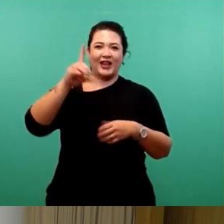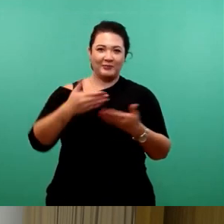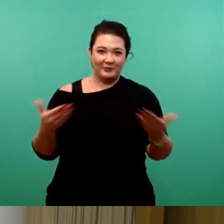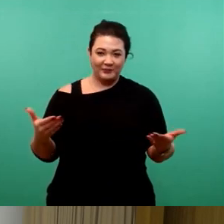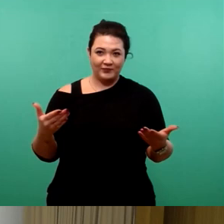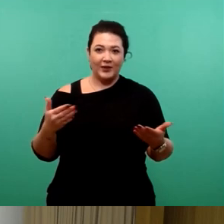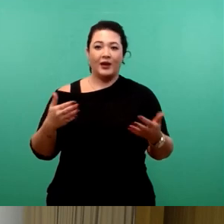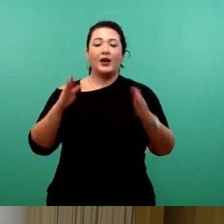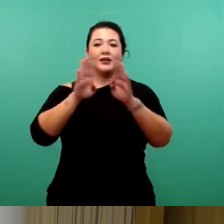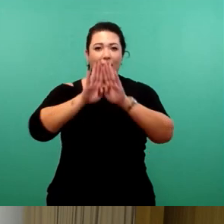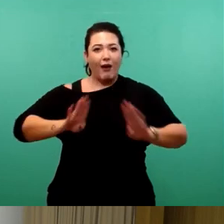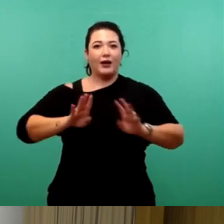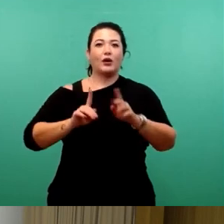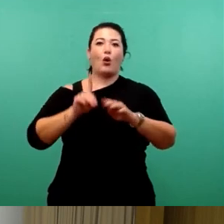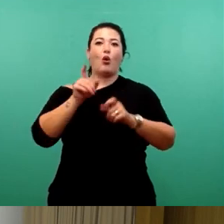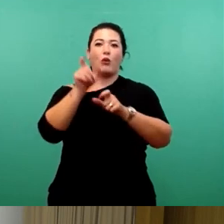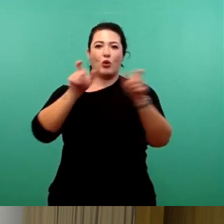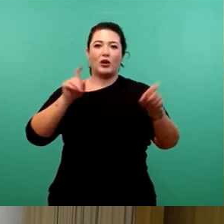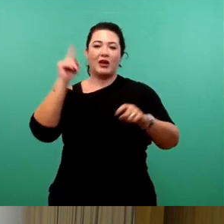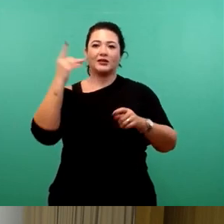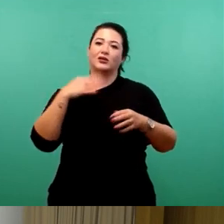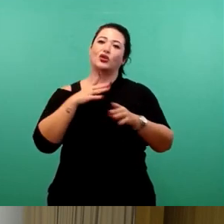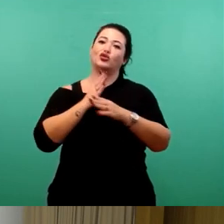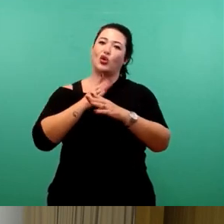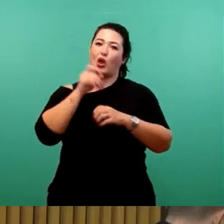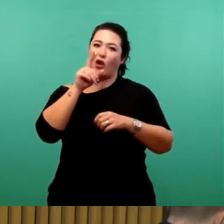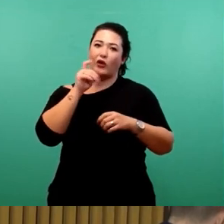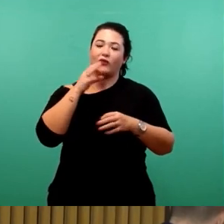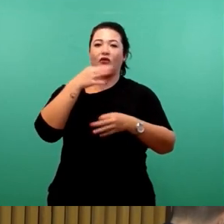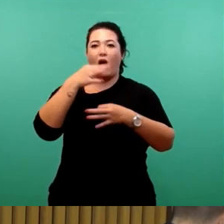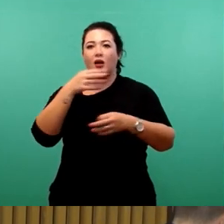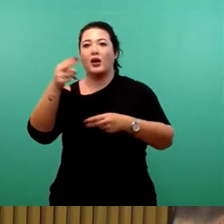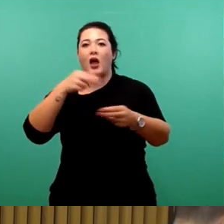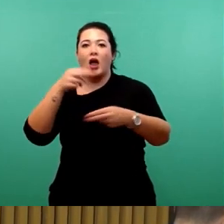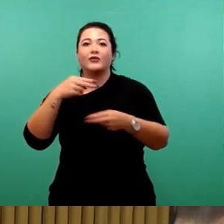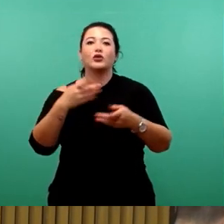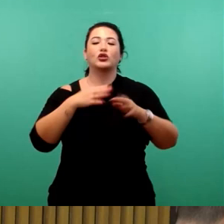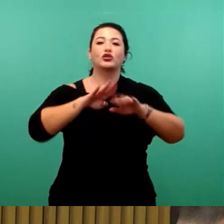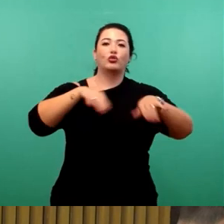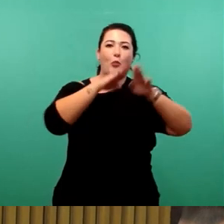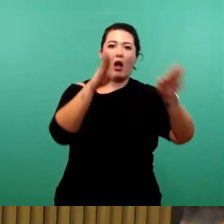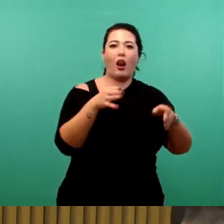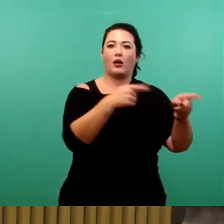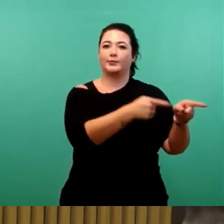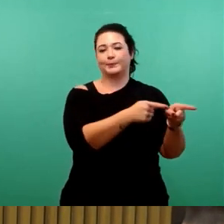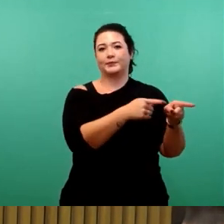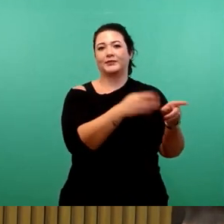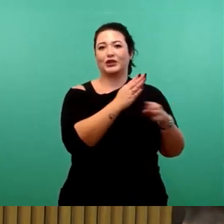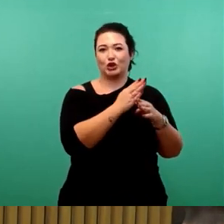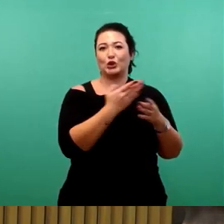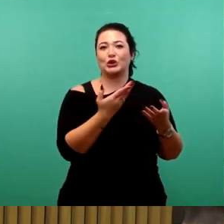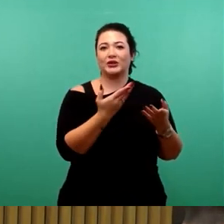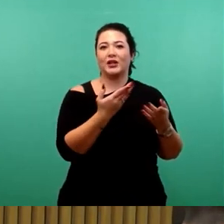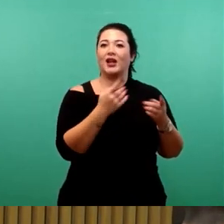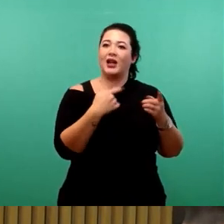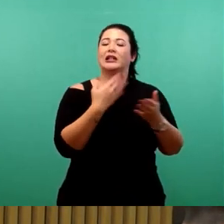haben ja schon sehr viel heute Fragen und Antworten zur Schwimmhalle in Glotsche gehört. Das zeigt natürlich die Unsicherheit zu diesem Thema,